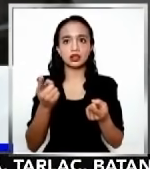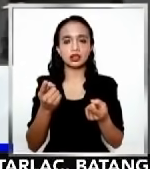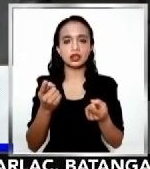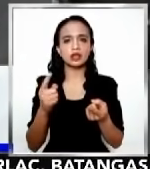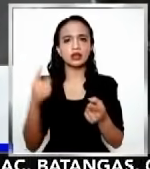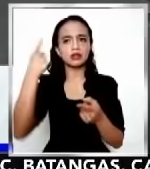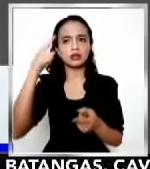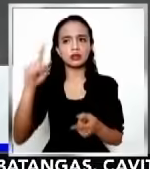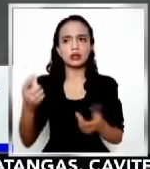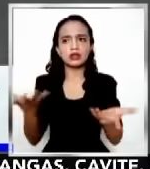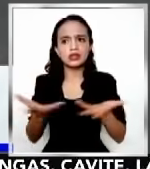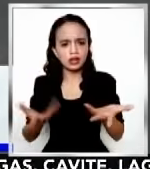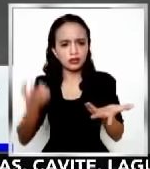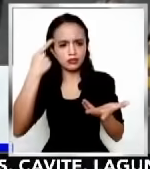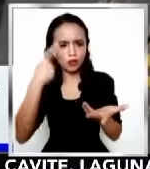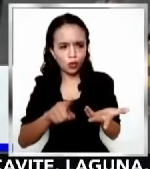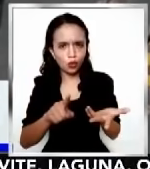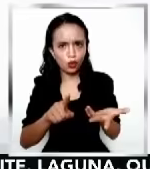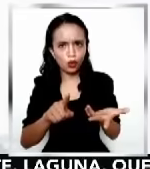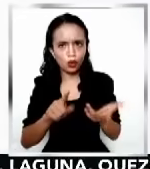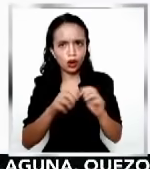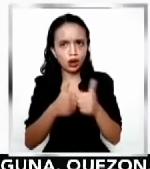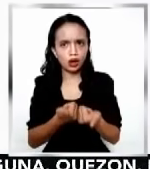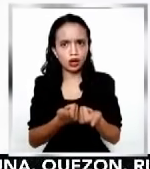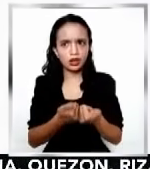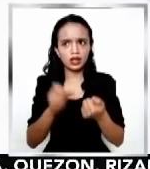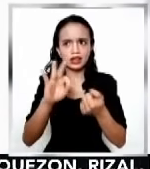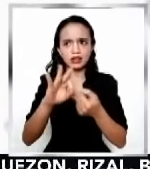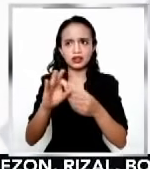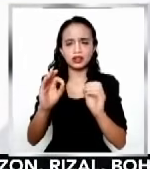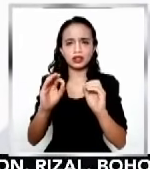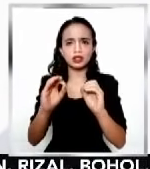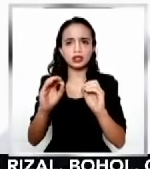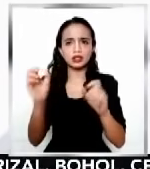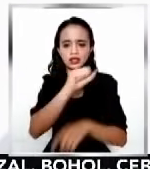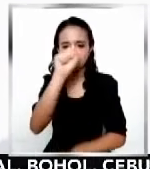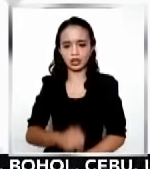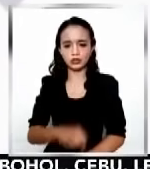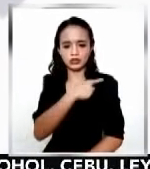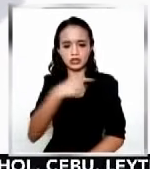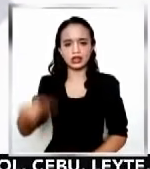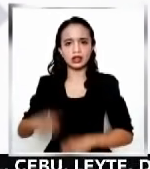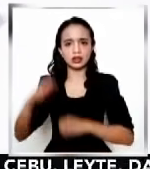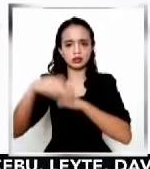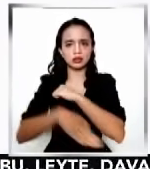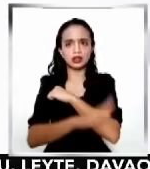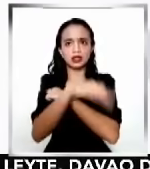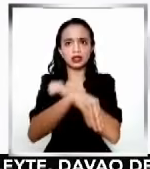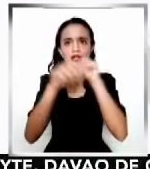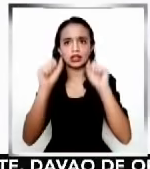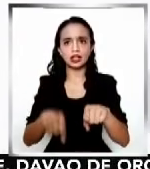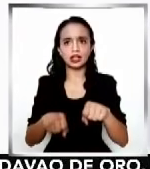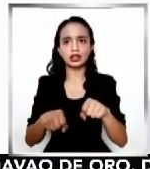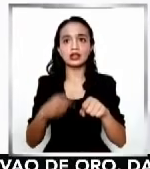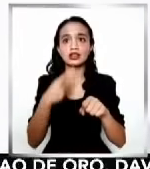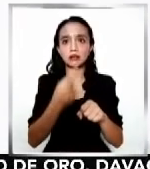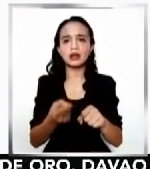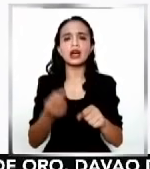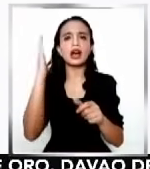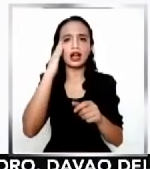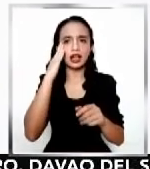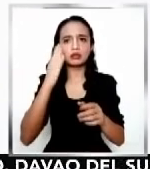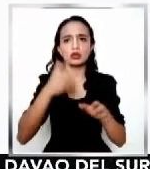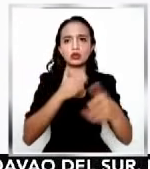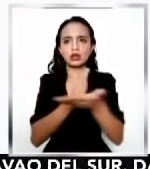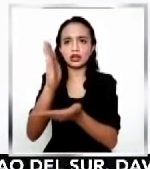malayang pagdaan sa South China Sea. Ayon sa DND, kinikilala nila ang karapatan ng ibang estado sa malayang pagdaan sa